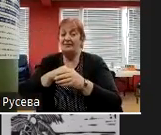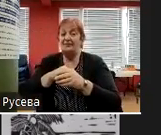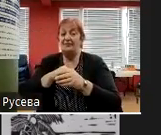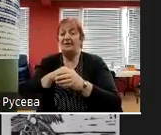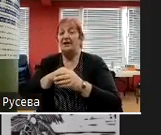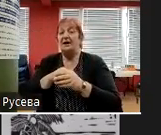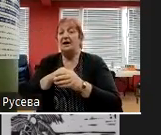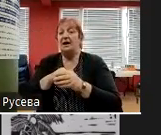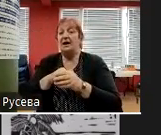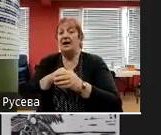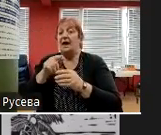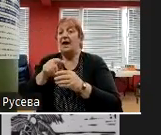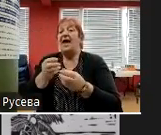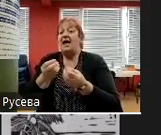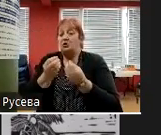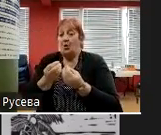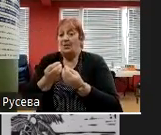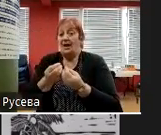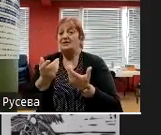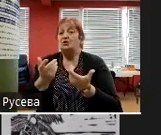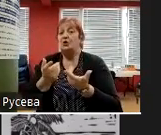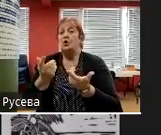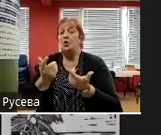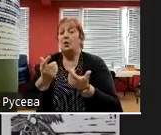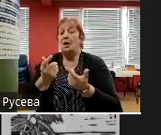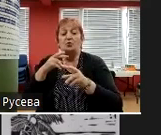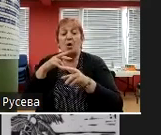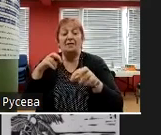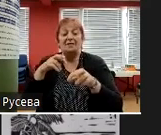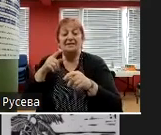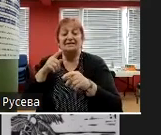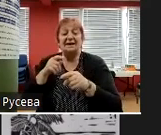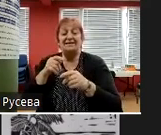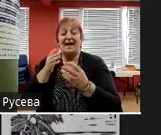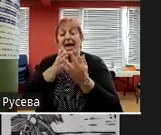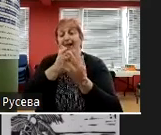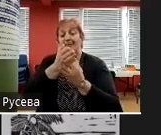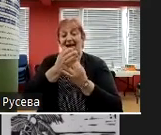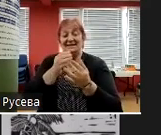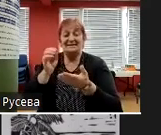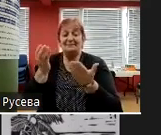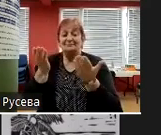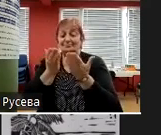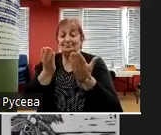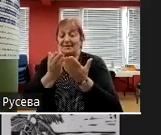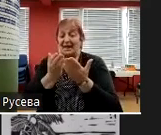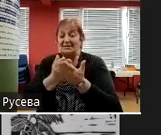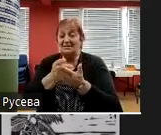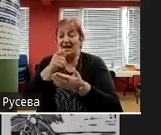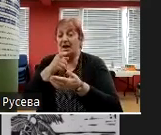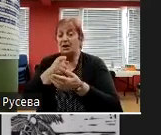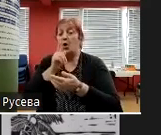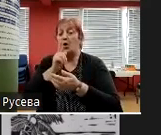софтуера, е добре, защото когато навигирате през текста, четецът ще може